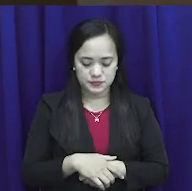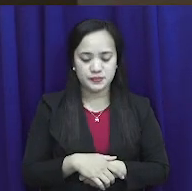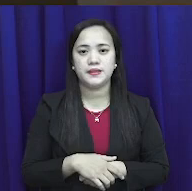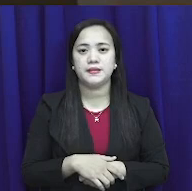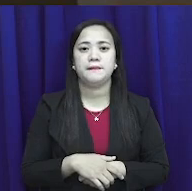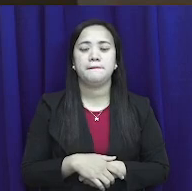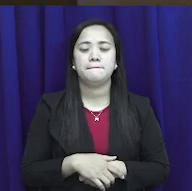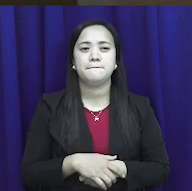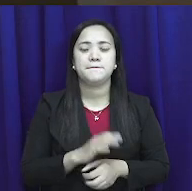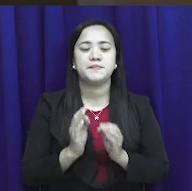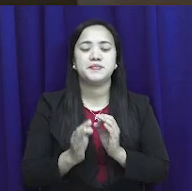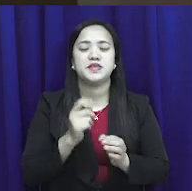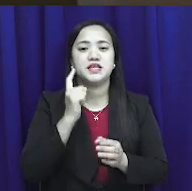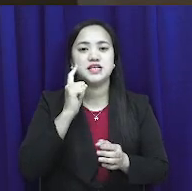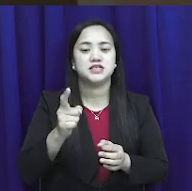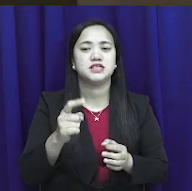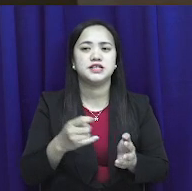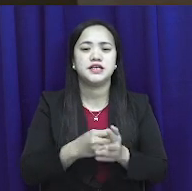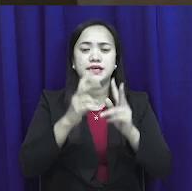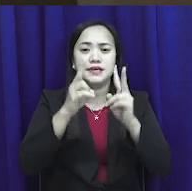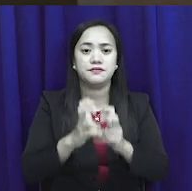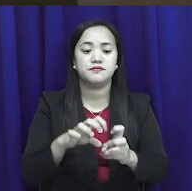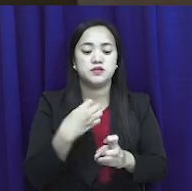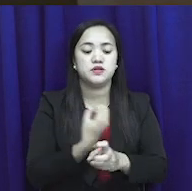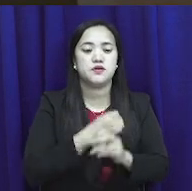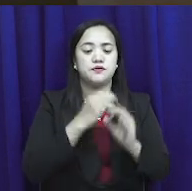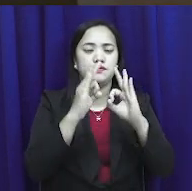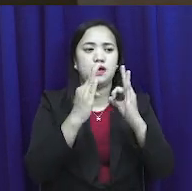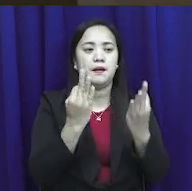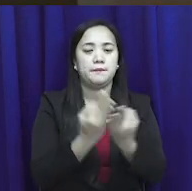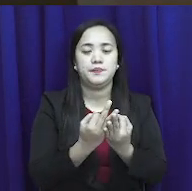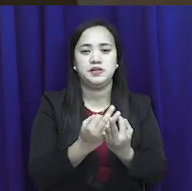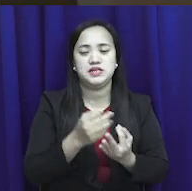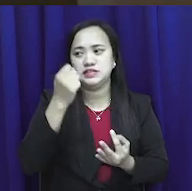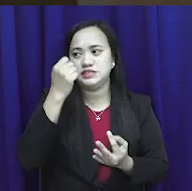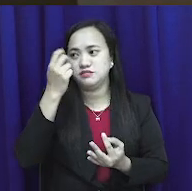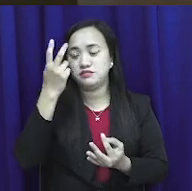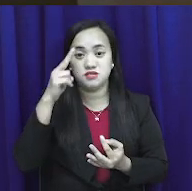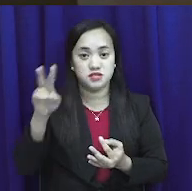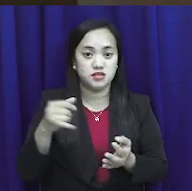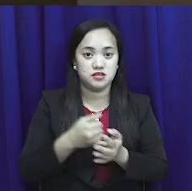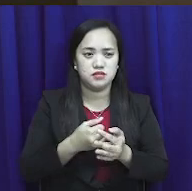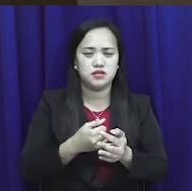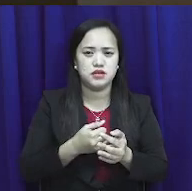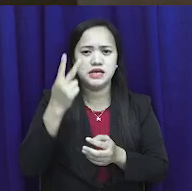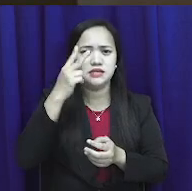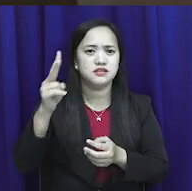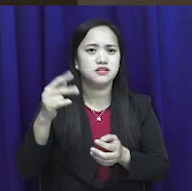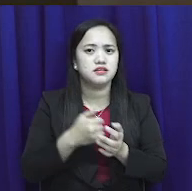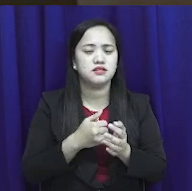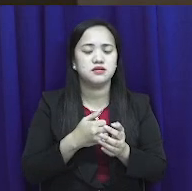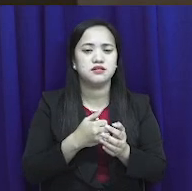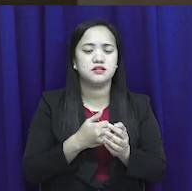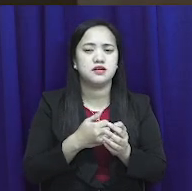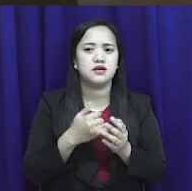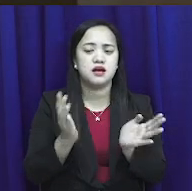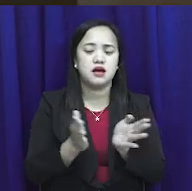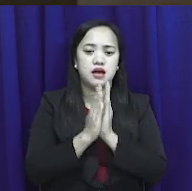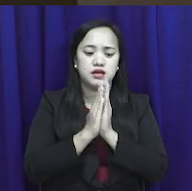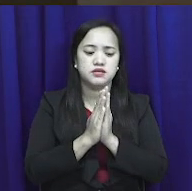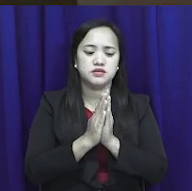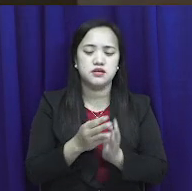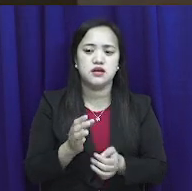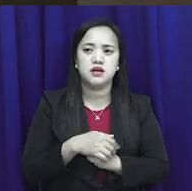lang tintingnan mo dito super even her family was noticed na-notice yung husband niya because of her husb Oo Yeah